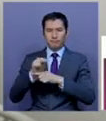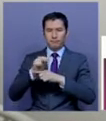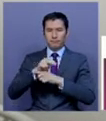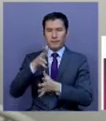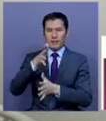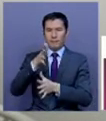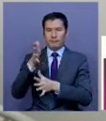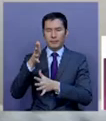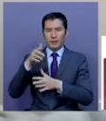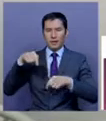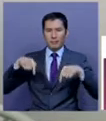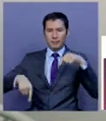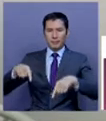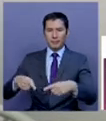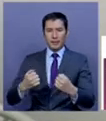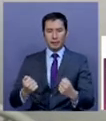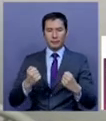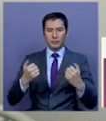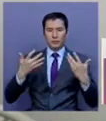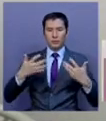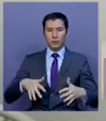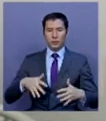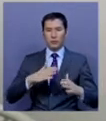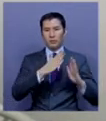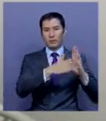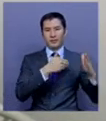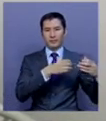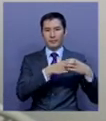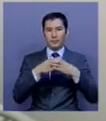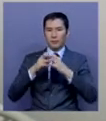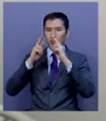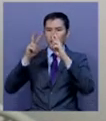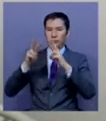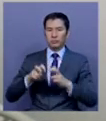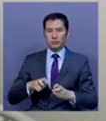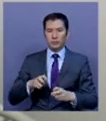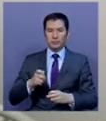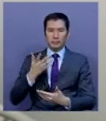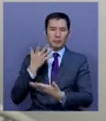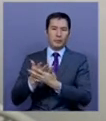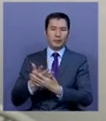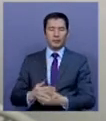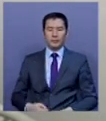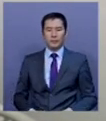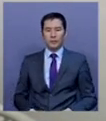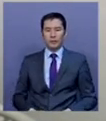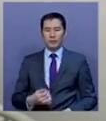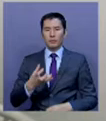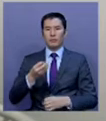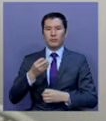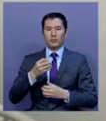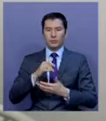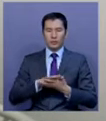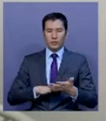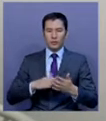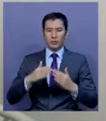қазынаның берген жаңағы тексеру қорытындысына байланысты жұмыстардың бәрі атқарылды. Қайта тексеріліп,